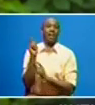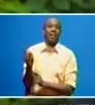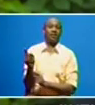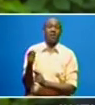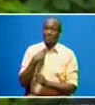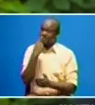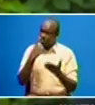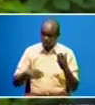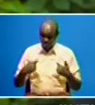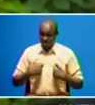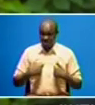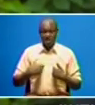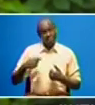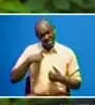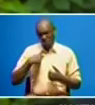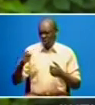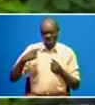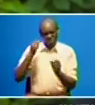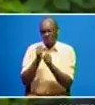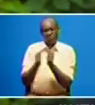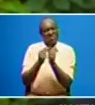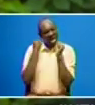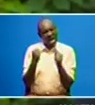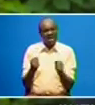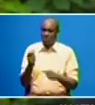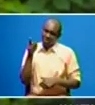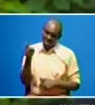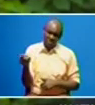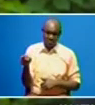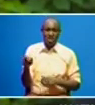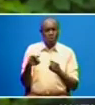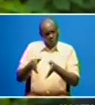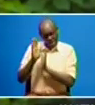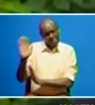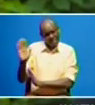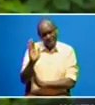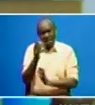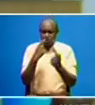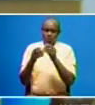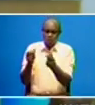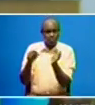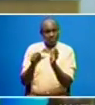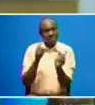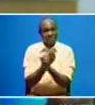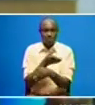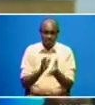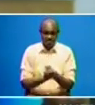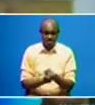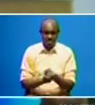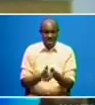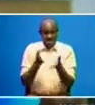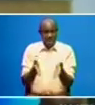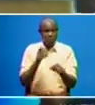All I'm saying is we're not compatible and I am not in a position to work with his methods of addressing issues. Saa hizi tunavyozungumza ni